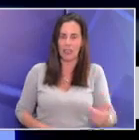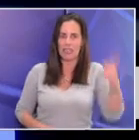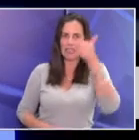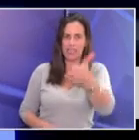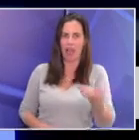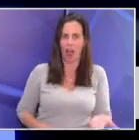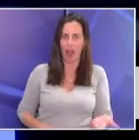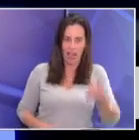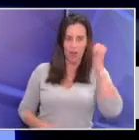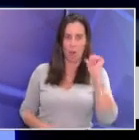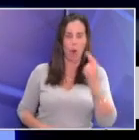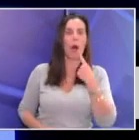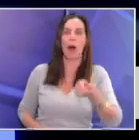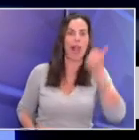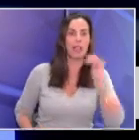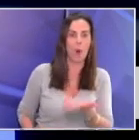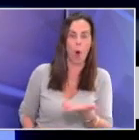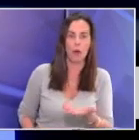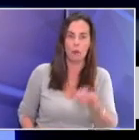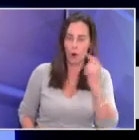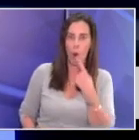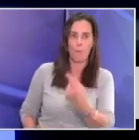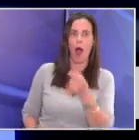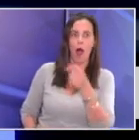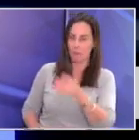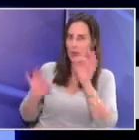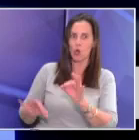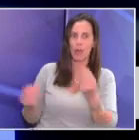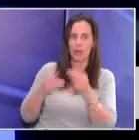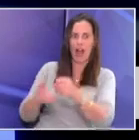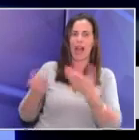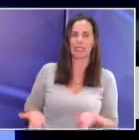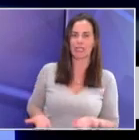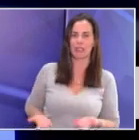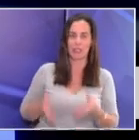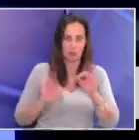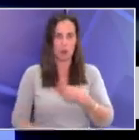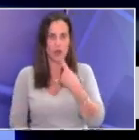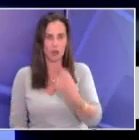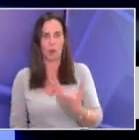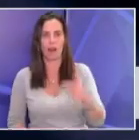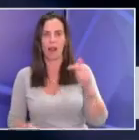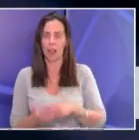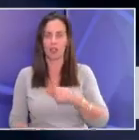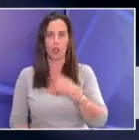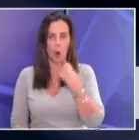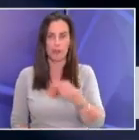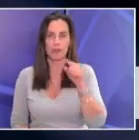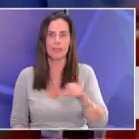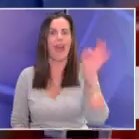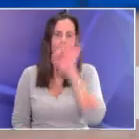בכירה. מה אמר לה אתמול? אתמול הוא התייחס בדיוק למקומות האלו. זה מה שאני אומרת. לכן אני אומרת